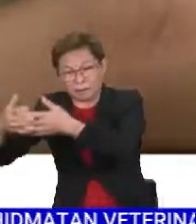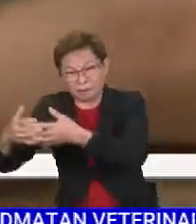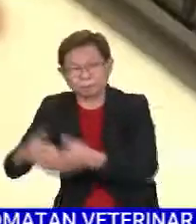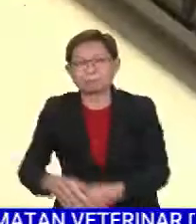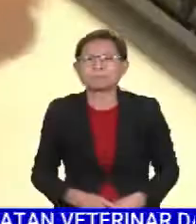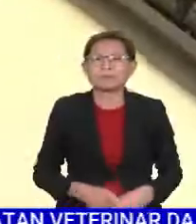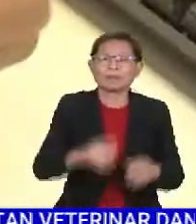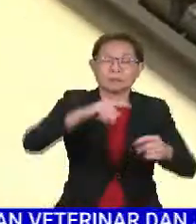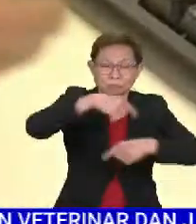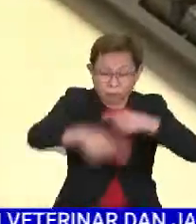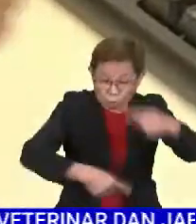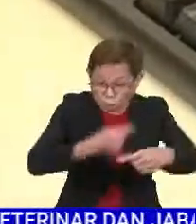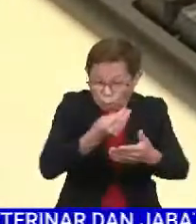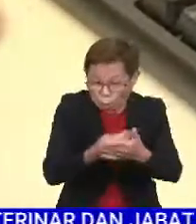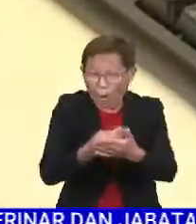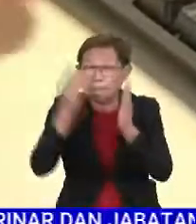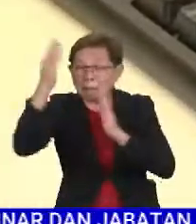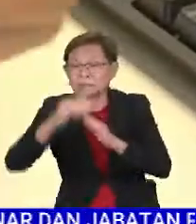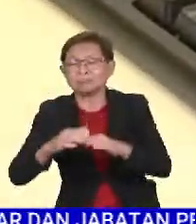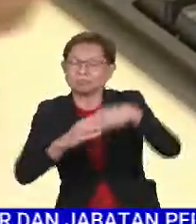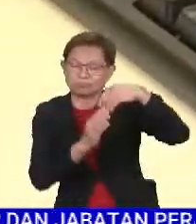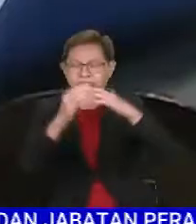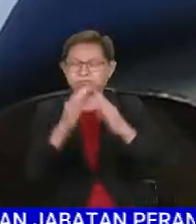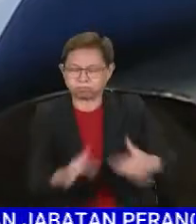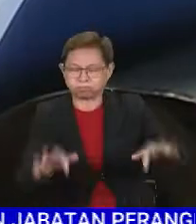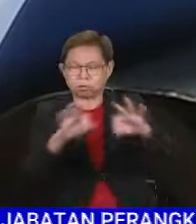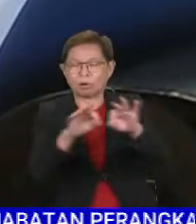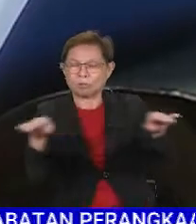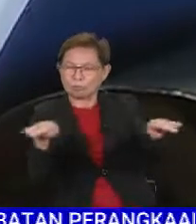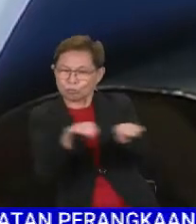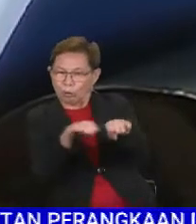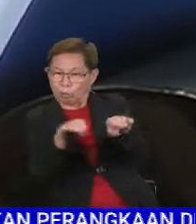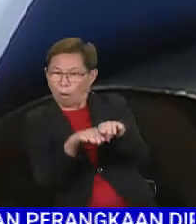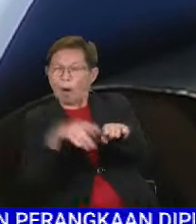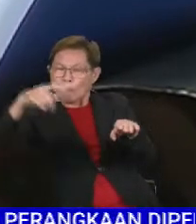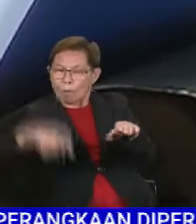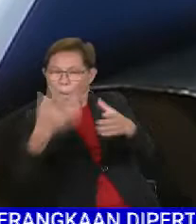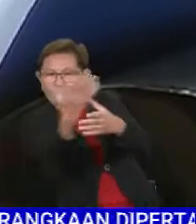Tambahnya, kadar pertukaran ringgit yang fleksibel penting bagi mengimbangi keperluan